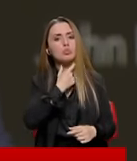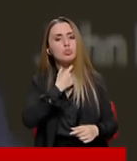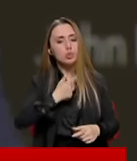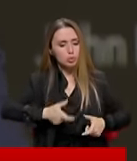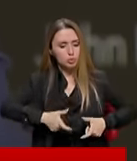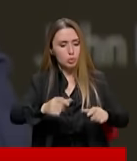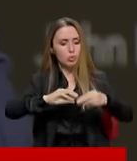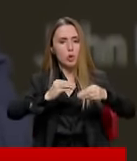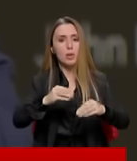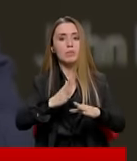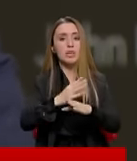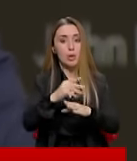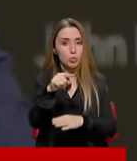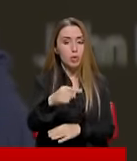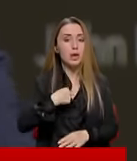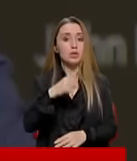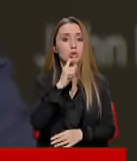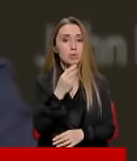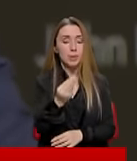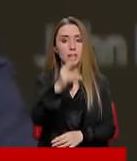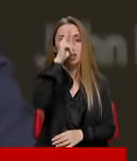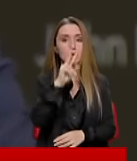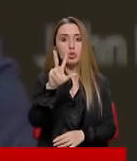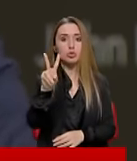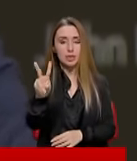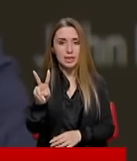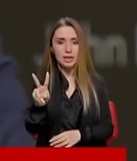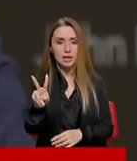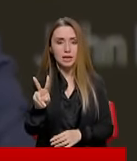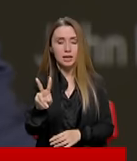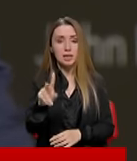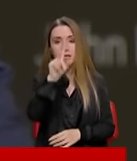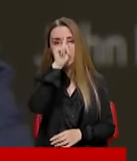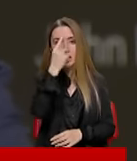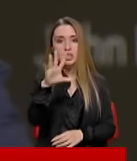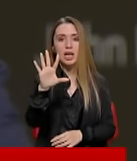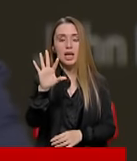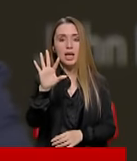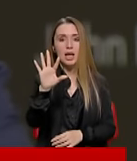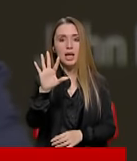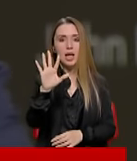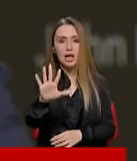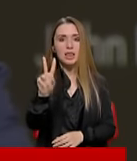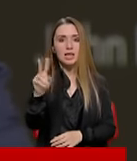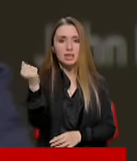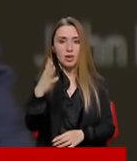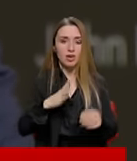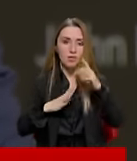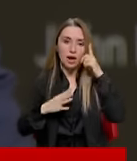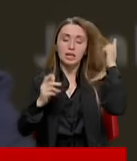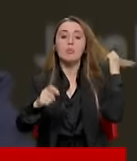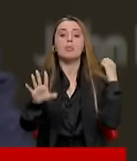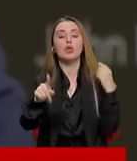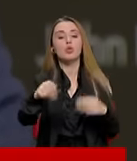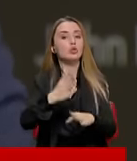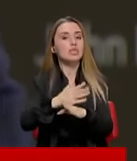sebebi de o ve söz vermiştim 232 isinin Eee sadece 51 52 tanesi kaldı yapılamayan Onun